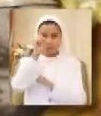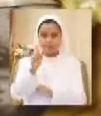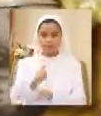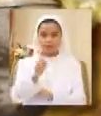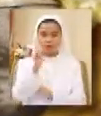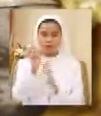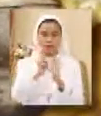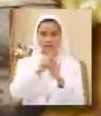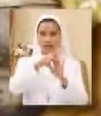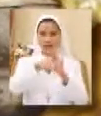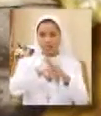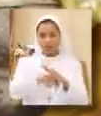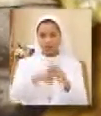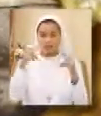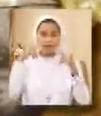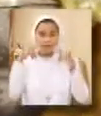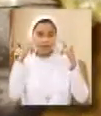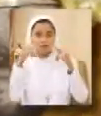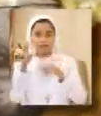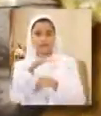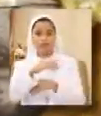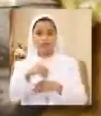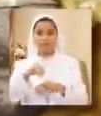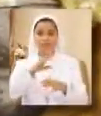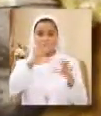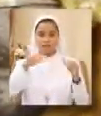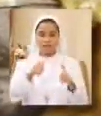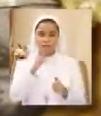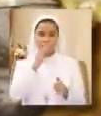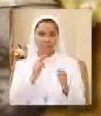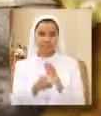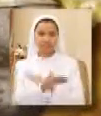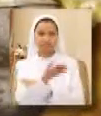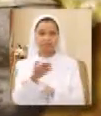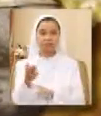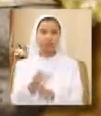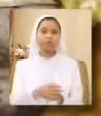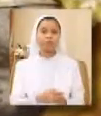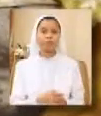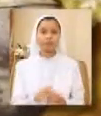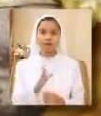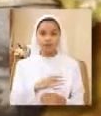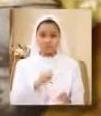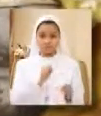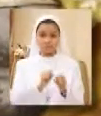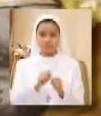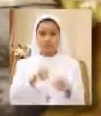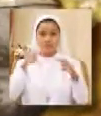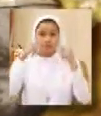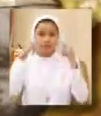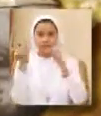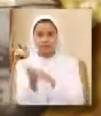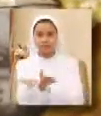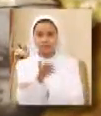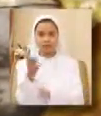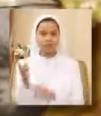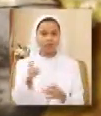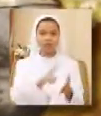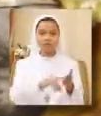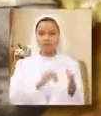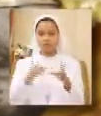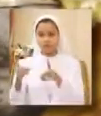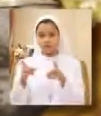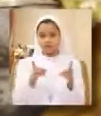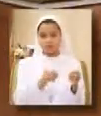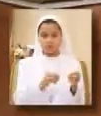pagkakamustahan. At siyempre, babalita ko sa inyo ang aking mga gigibuhin sa mga darating na araw na ito. At lalong-lalo